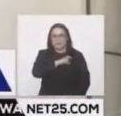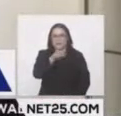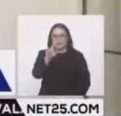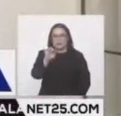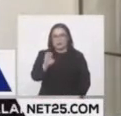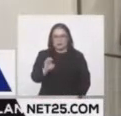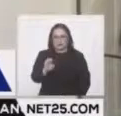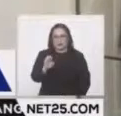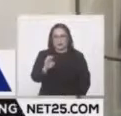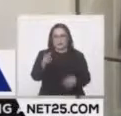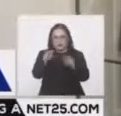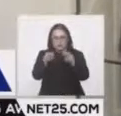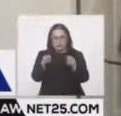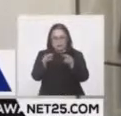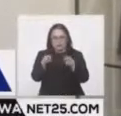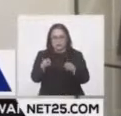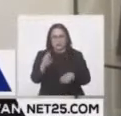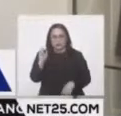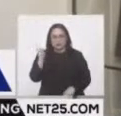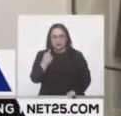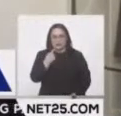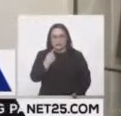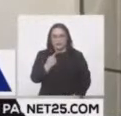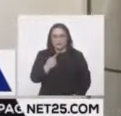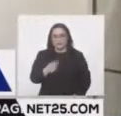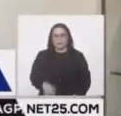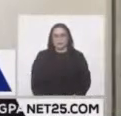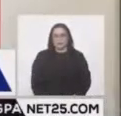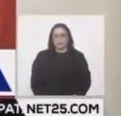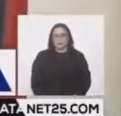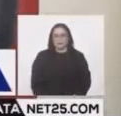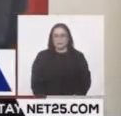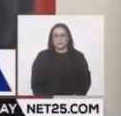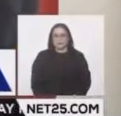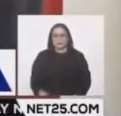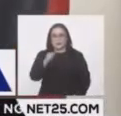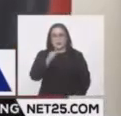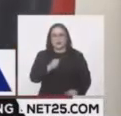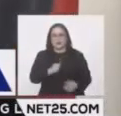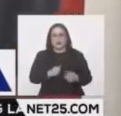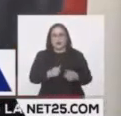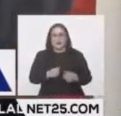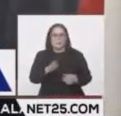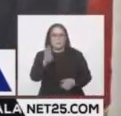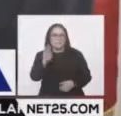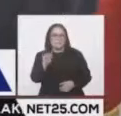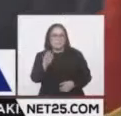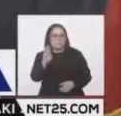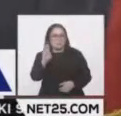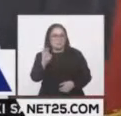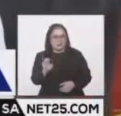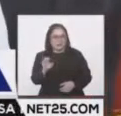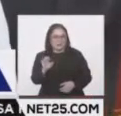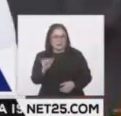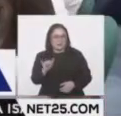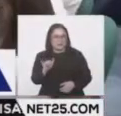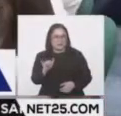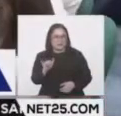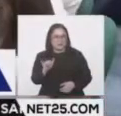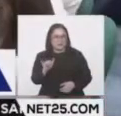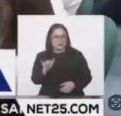mga imbestigasyon naun na sinabi ni Tulfo na Bin baby umano ang mga pulis kahit malinaw na nagsisinungaling sa